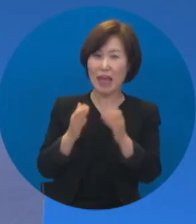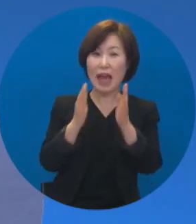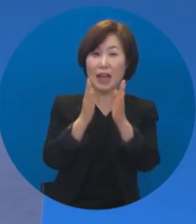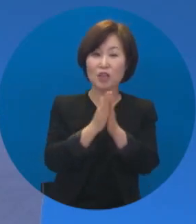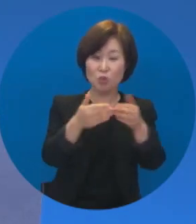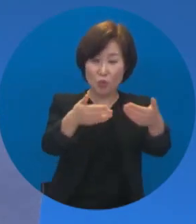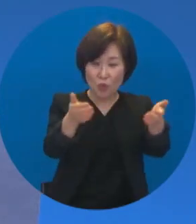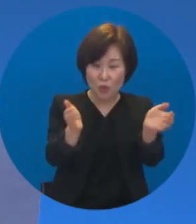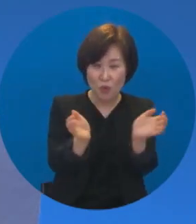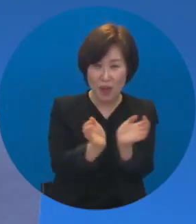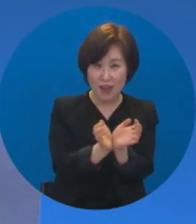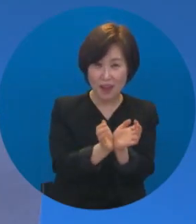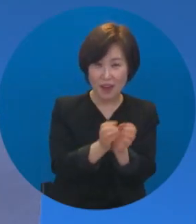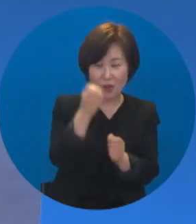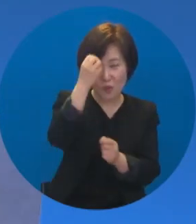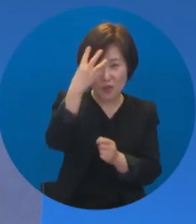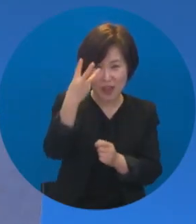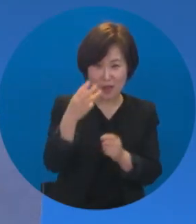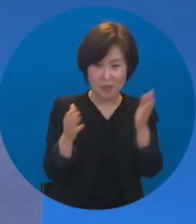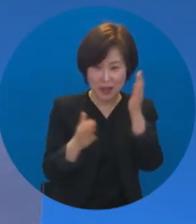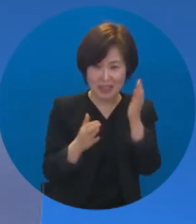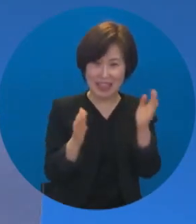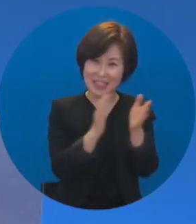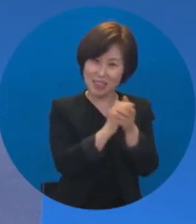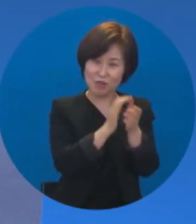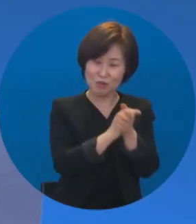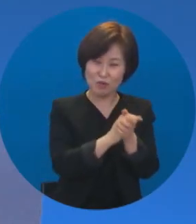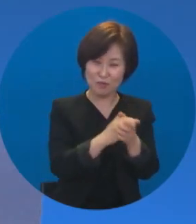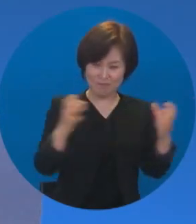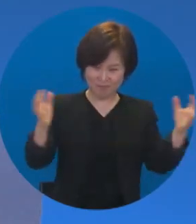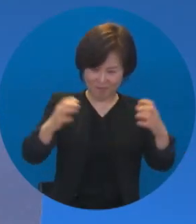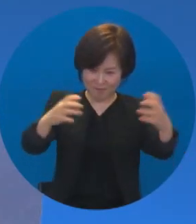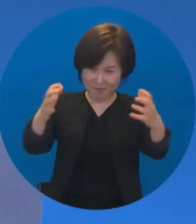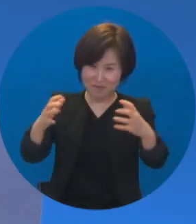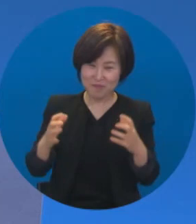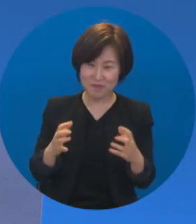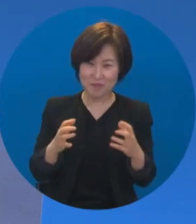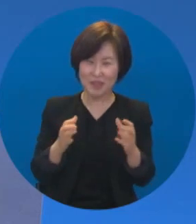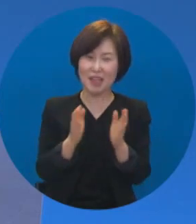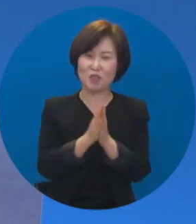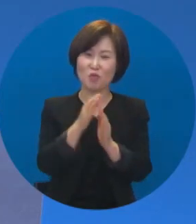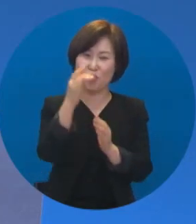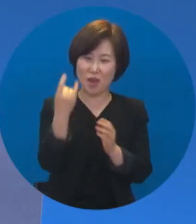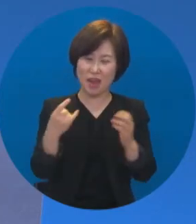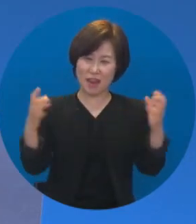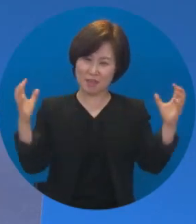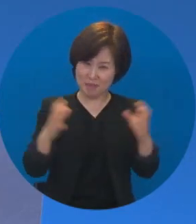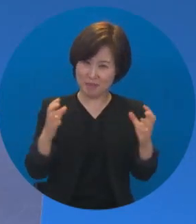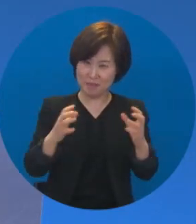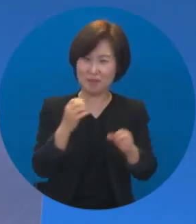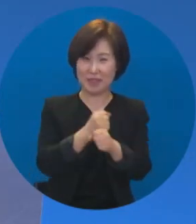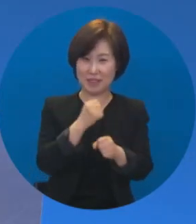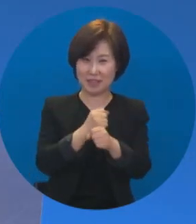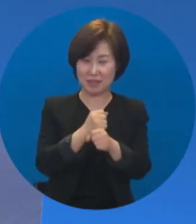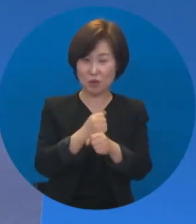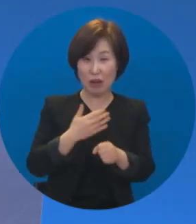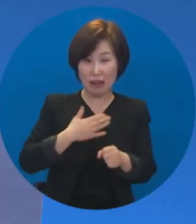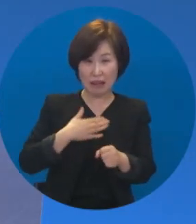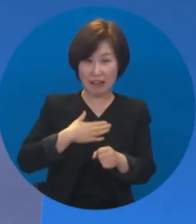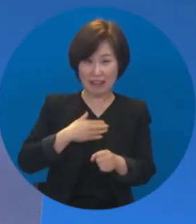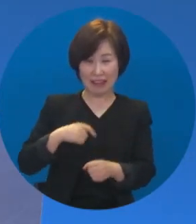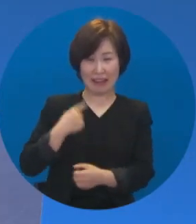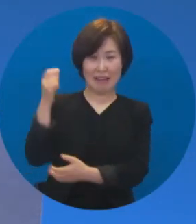그래서 고3 친구들을 모아놓고, 예수님 믿는 애 교회 다닐 다 와라 모아놓고, 애들을 모아놓고 설교를 하기